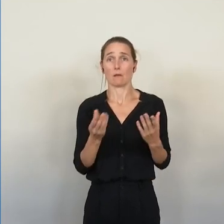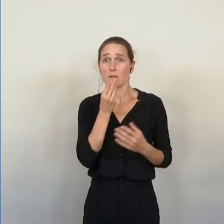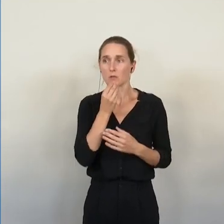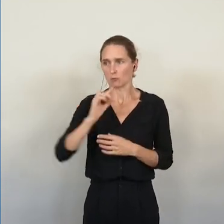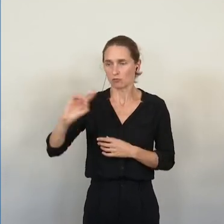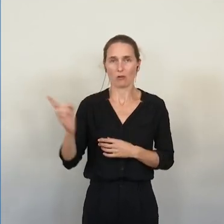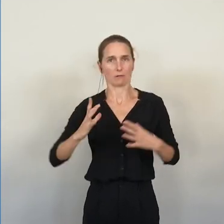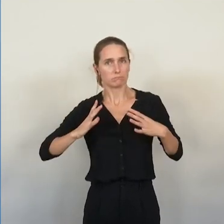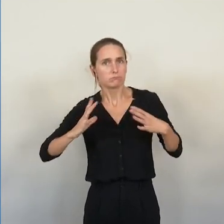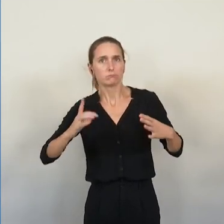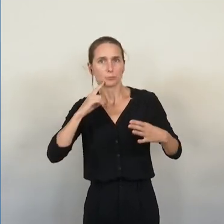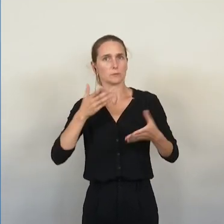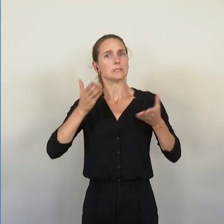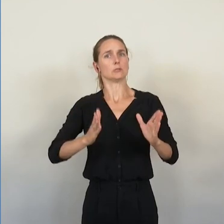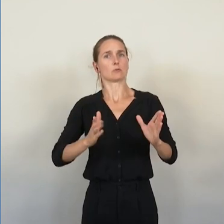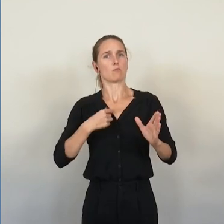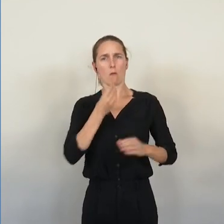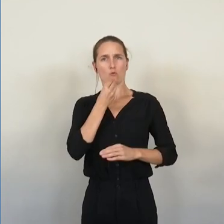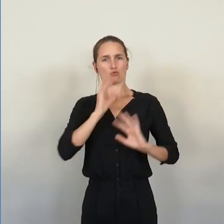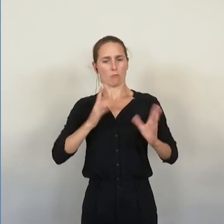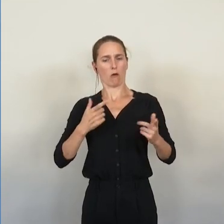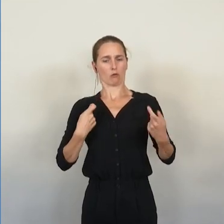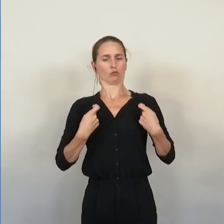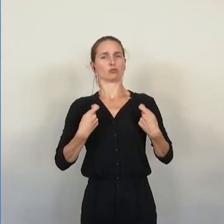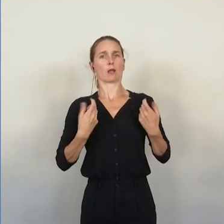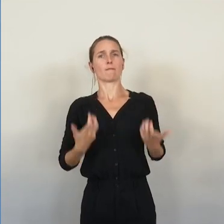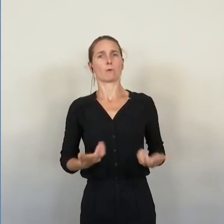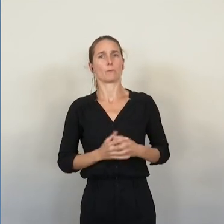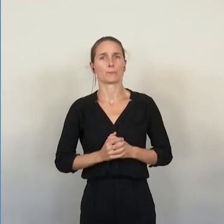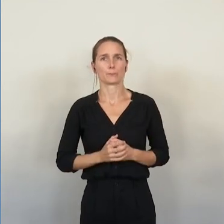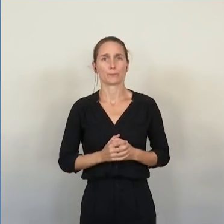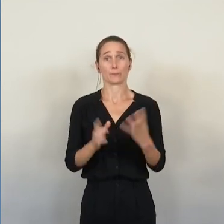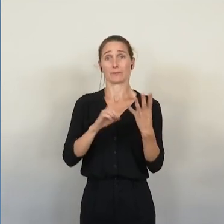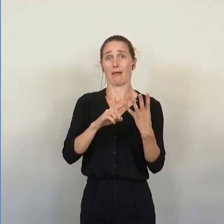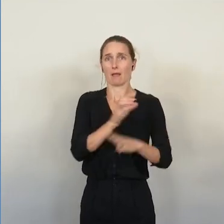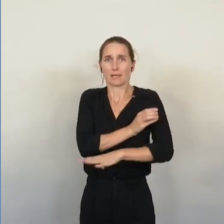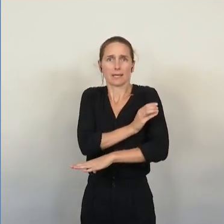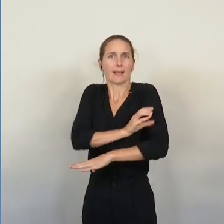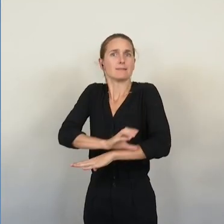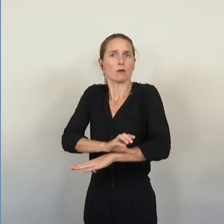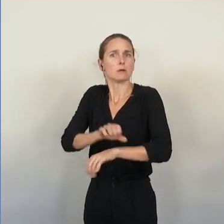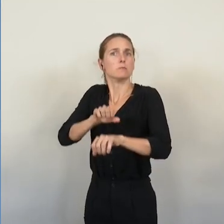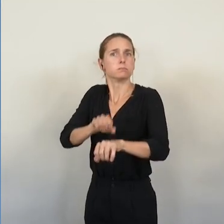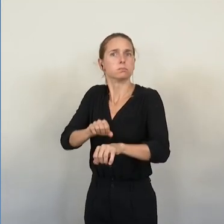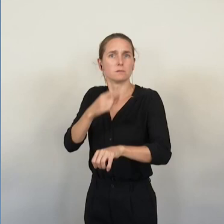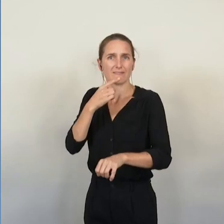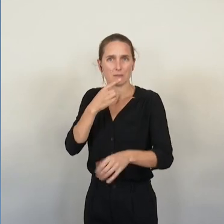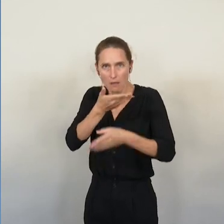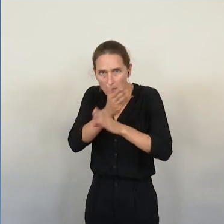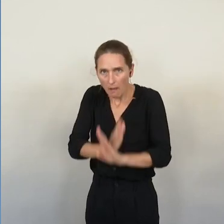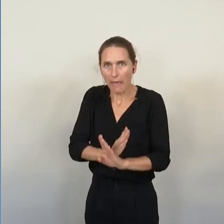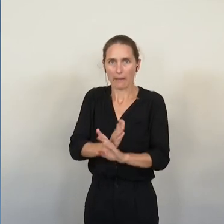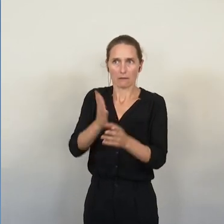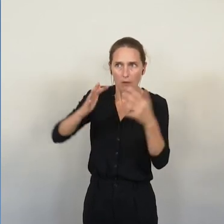qui impactent ces pratiques alimentaires enfin une alimentation se veut résiliente lorsqu'elle anticipe les risques liés aux